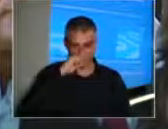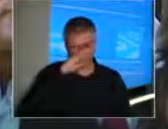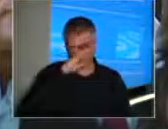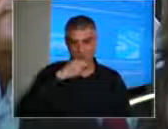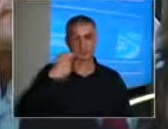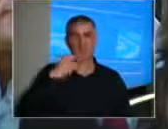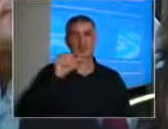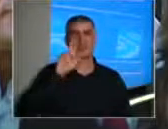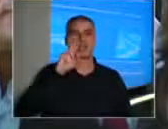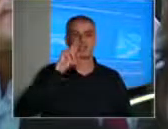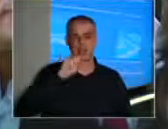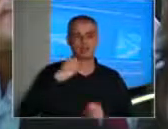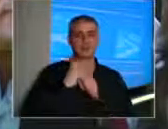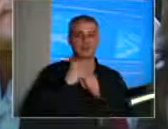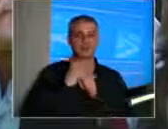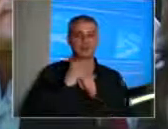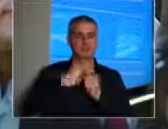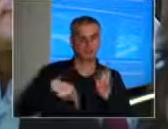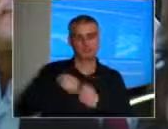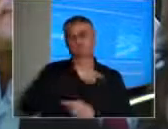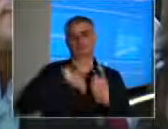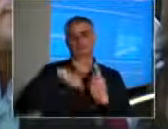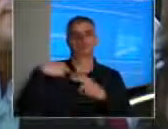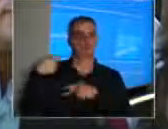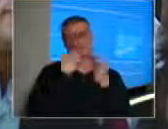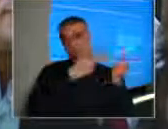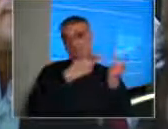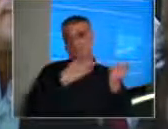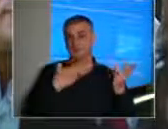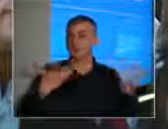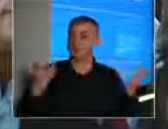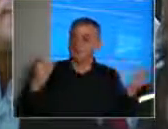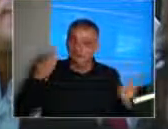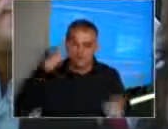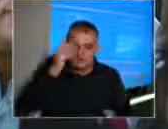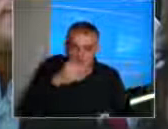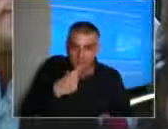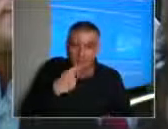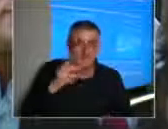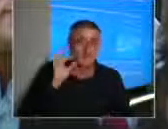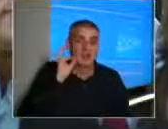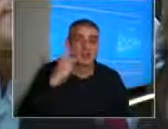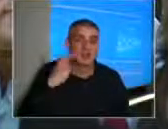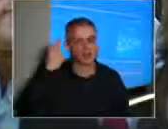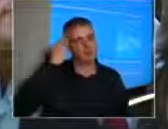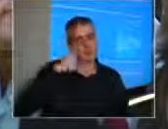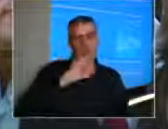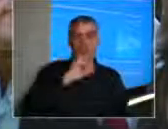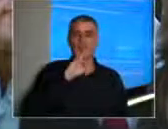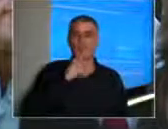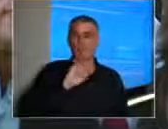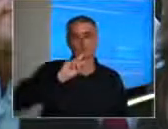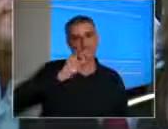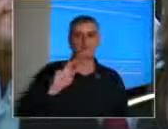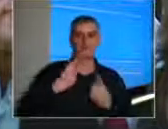ארדן עשה סיבוב פרסה וחזר חזרה. את יודעת מה, את אומרת פייגלינים, ואני חושב על הכחלונים, ואיך זה קורה עוד